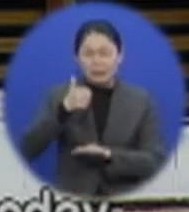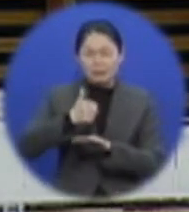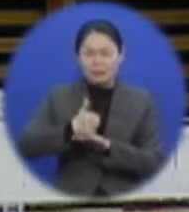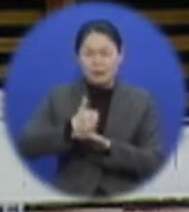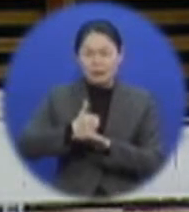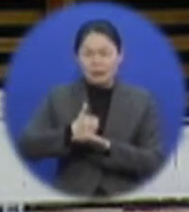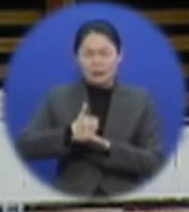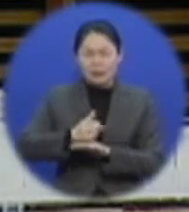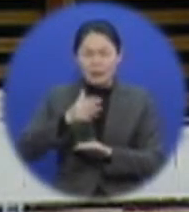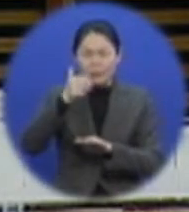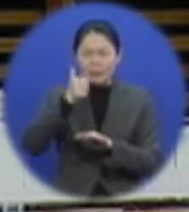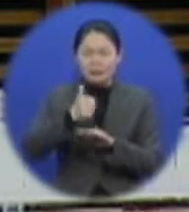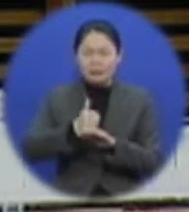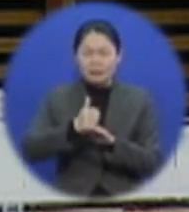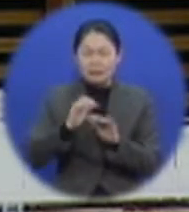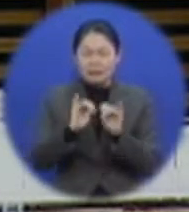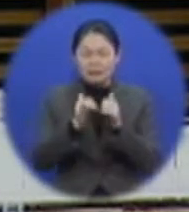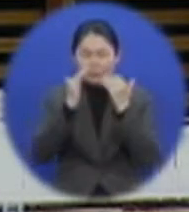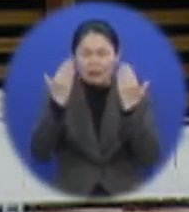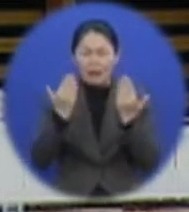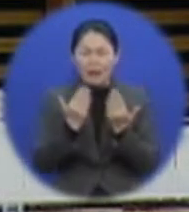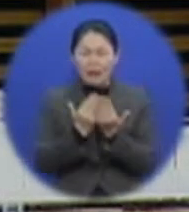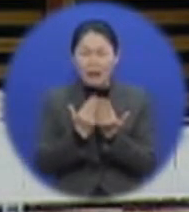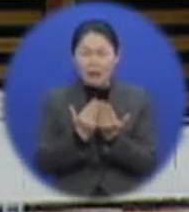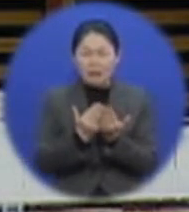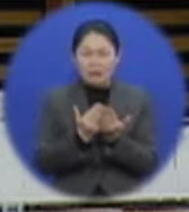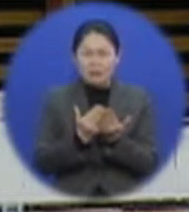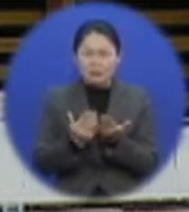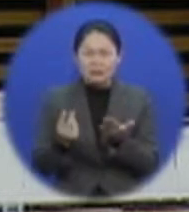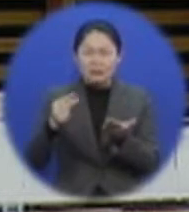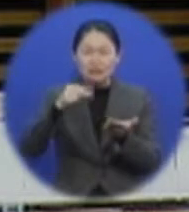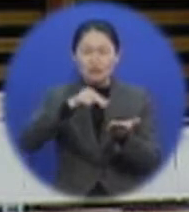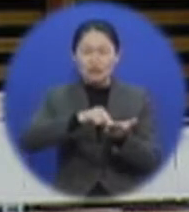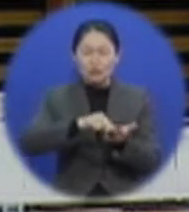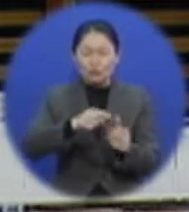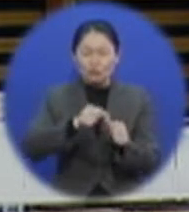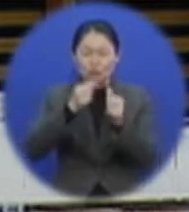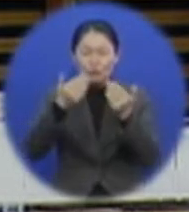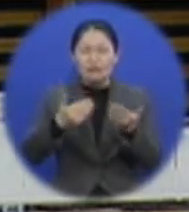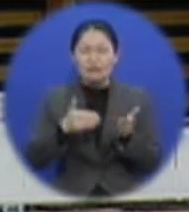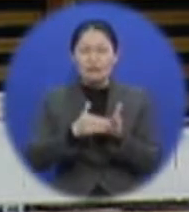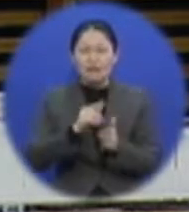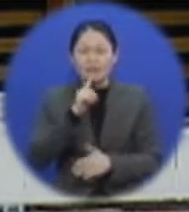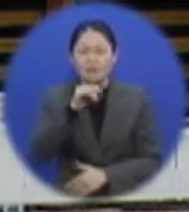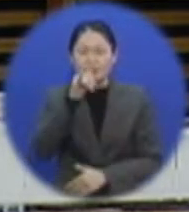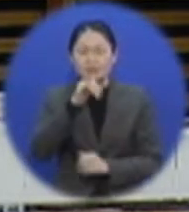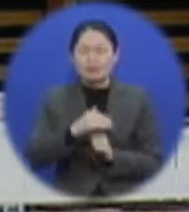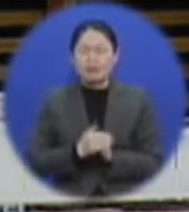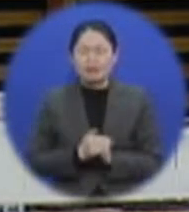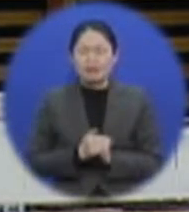마침내 사람들이 다 상륙하여 구조된 이라 라는 말씀입니다